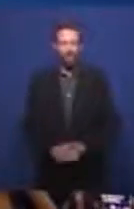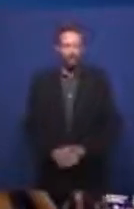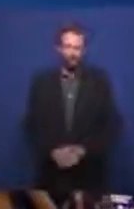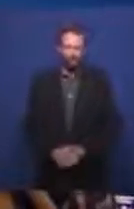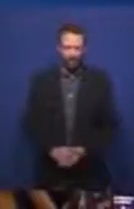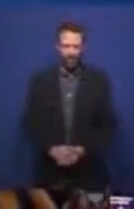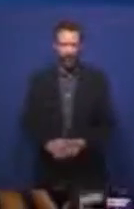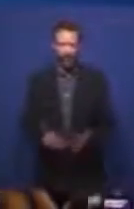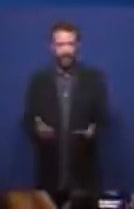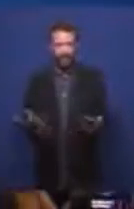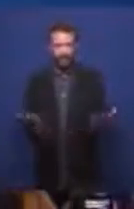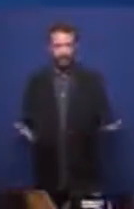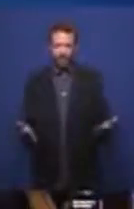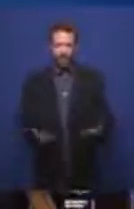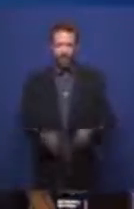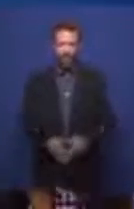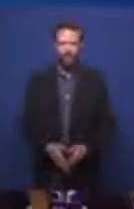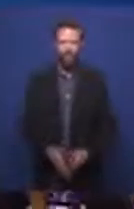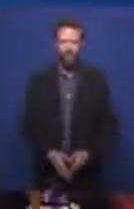Voilà.